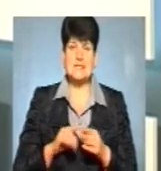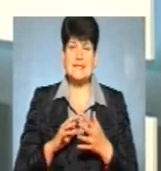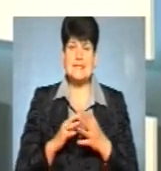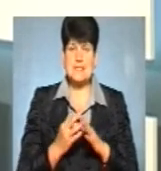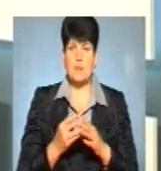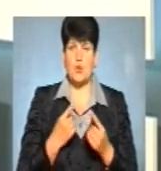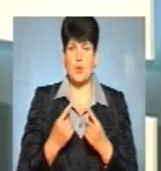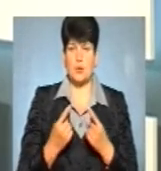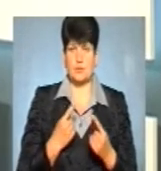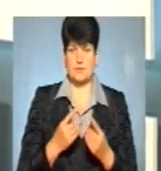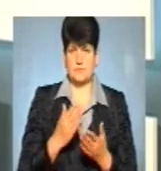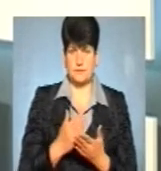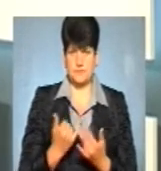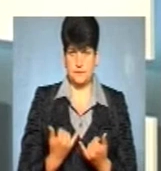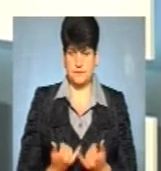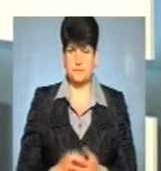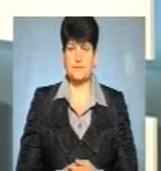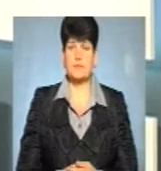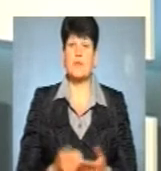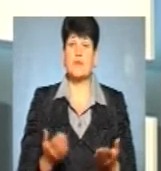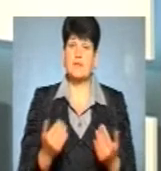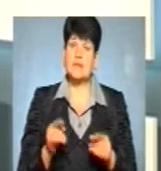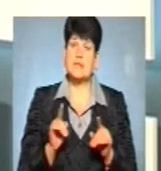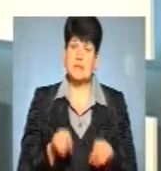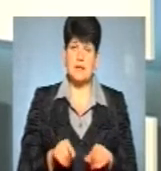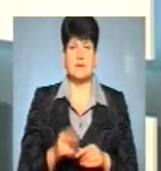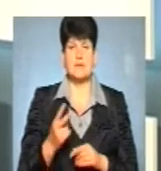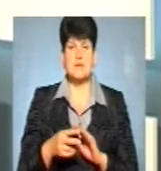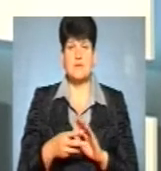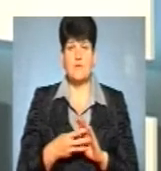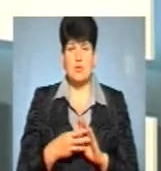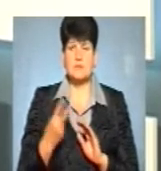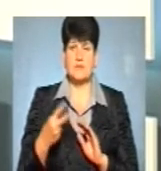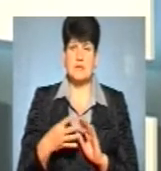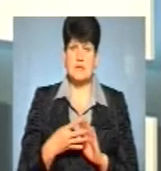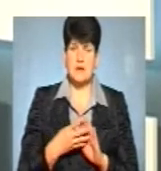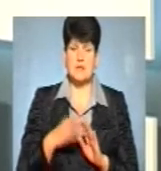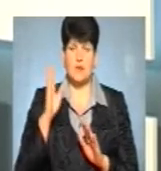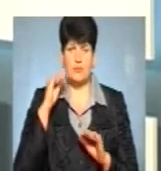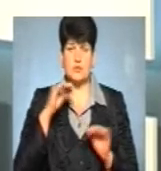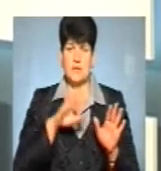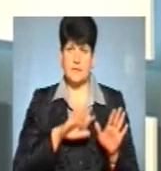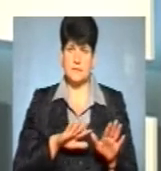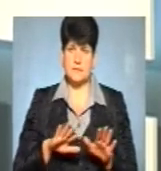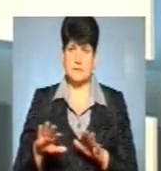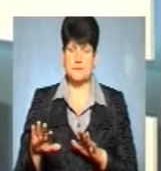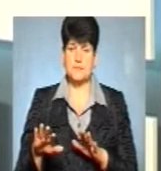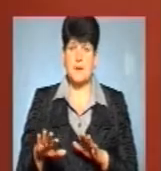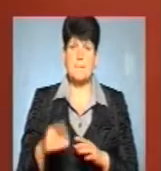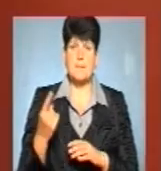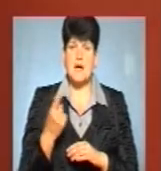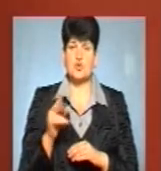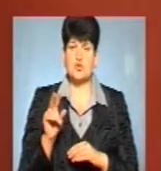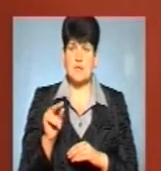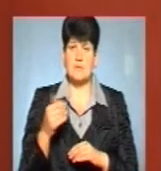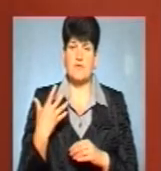мова. Давайте так, 28-29 почала відходити тільки вода з обість. 1 числа ми